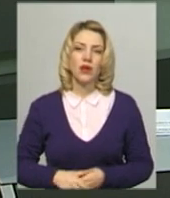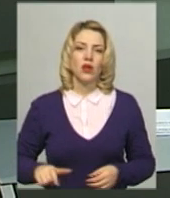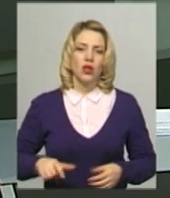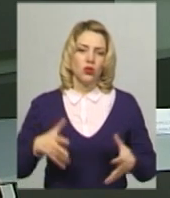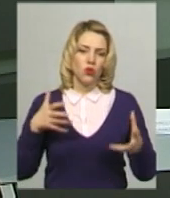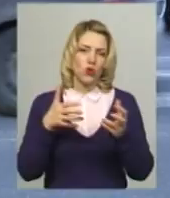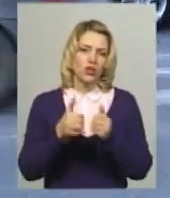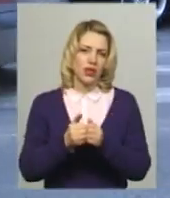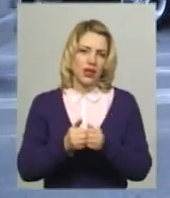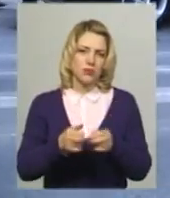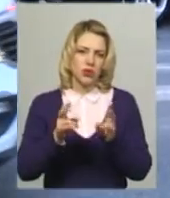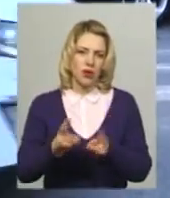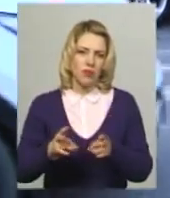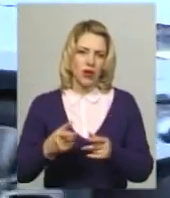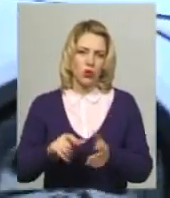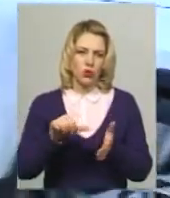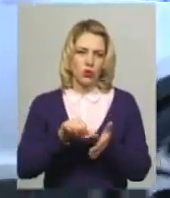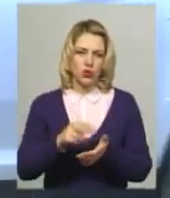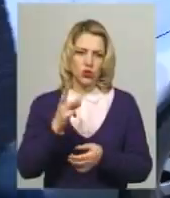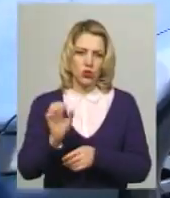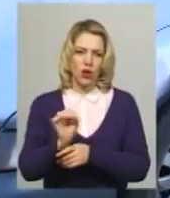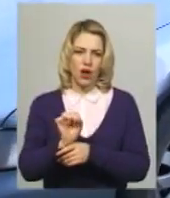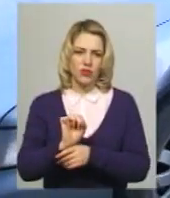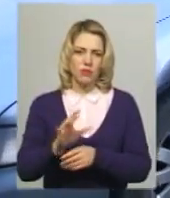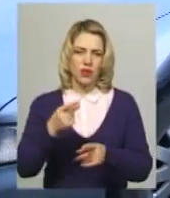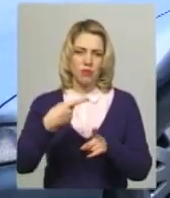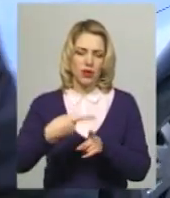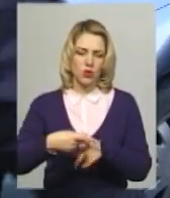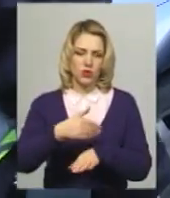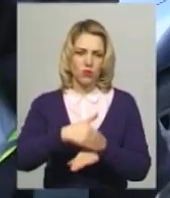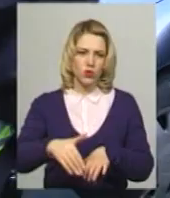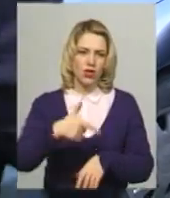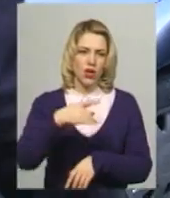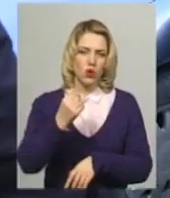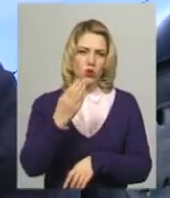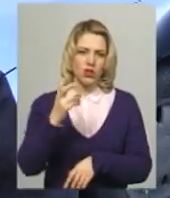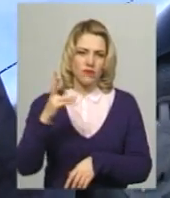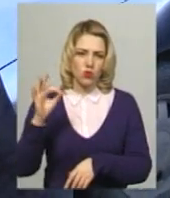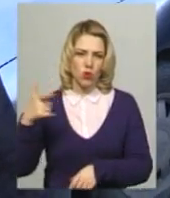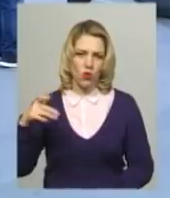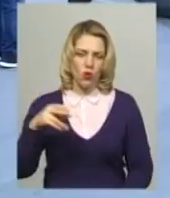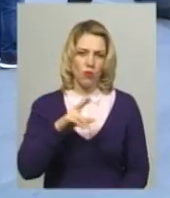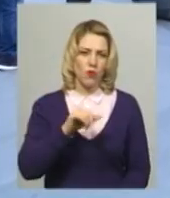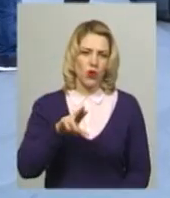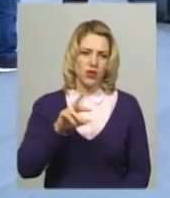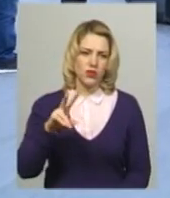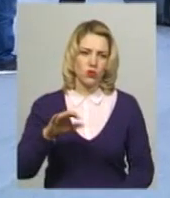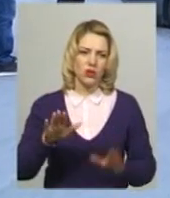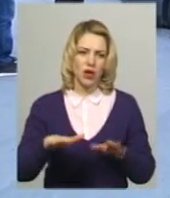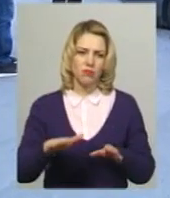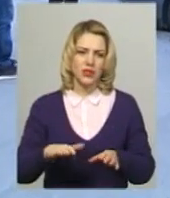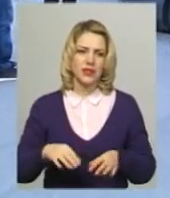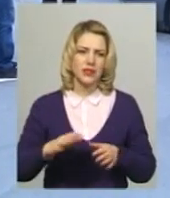Дорожньо-транспортна пригода за участі трьох автівок сталася на перехресті вулиць Грушевського і Подільської, що у Хмельницькому. На місці події працювала